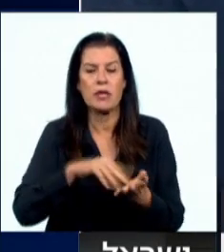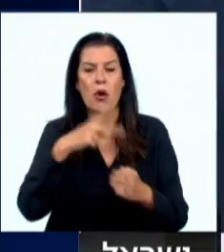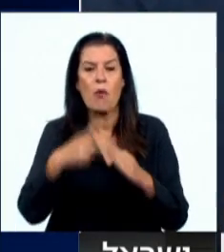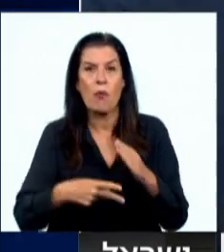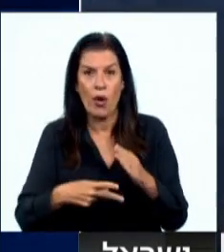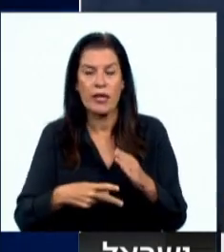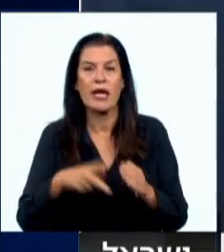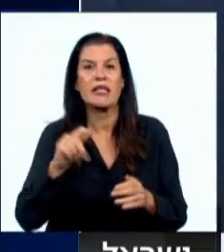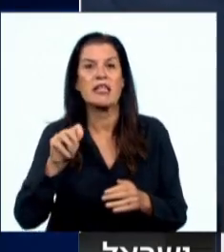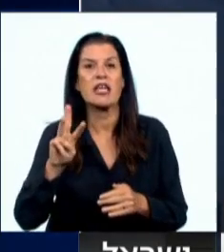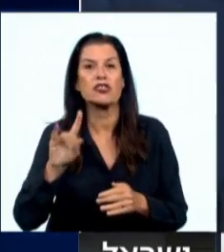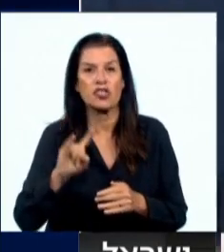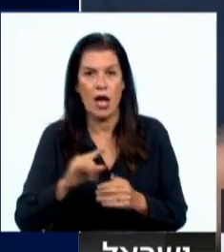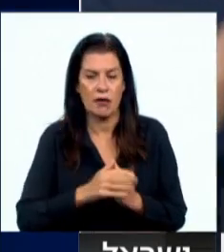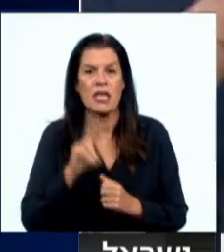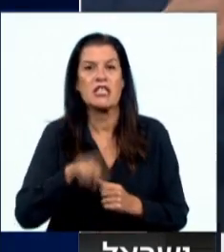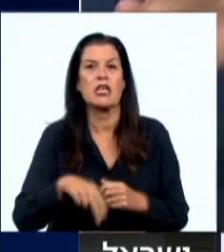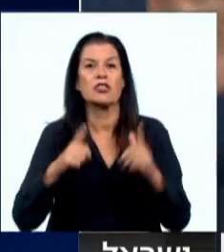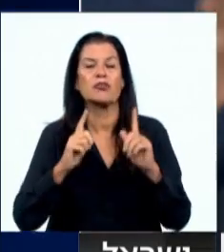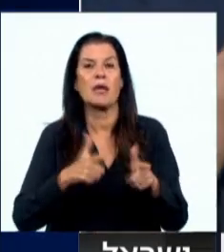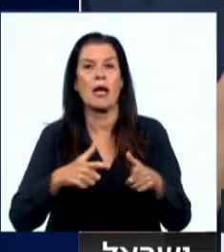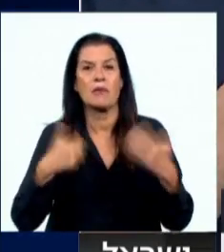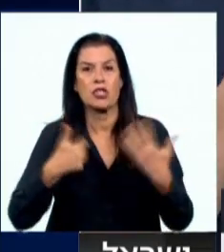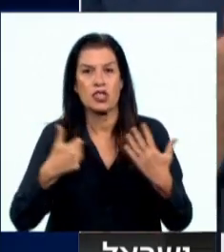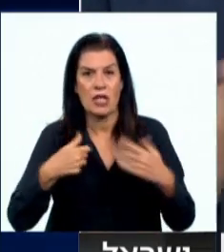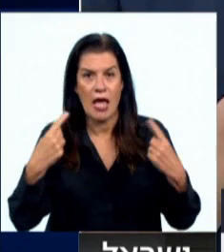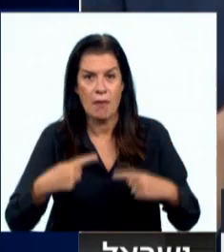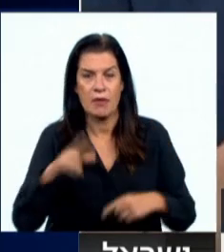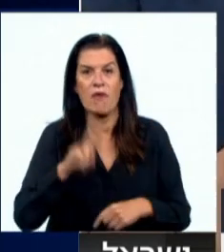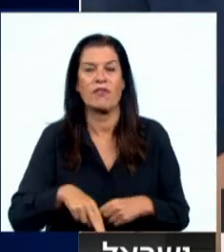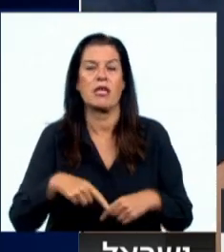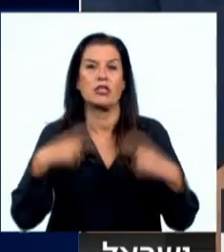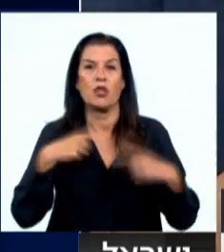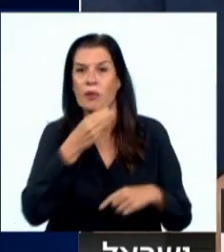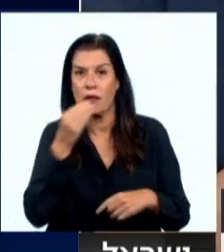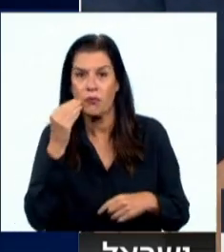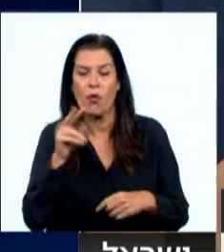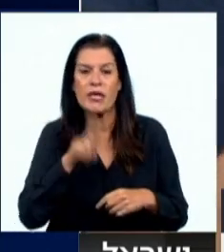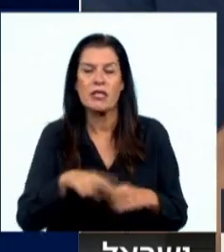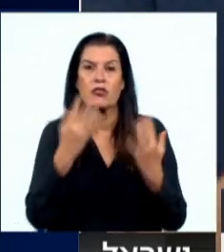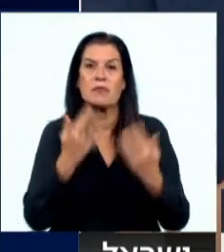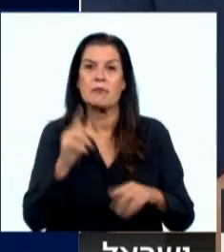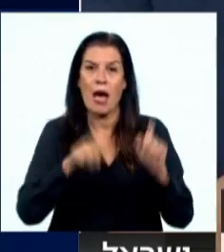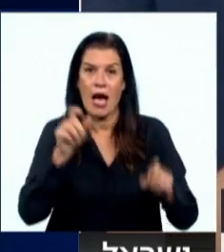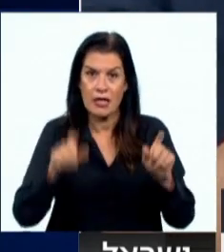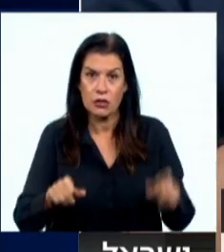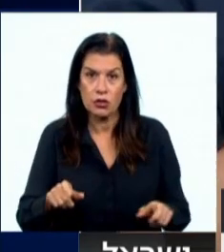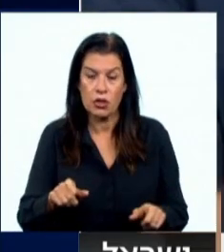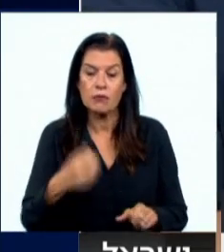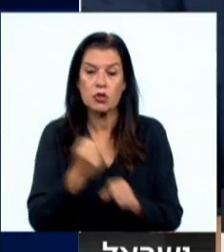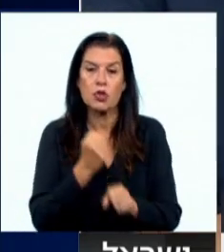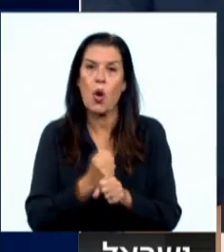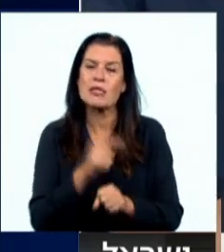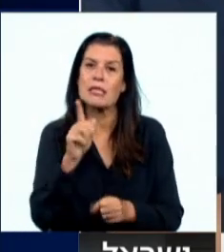הימים, ופרויקט תיעוד של יום כיפור. אז יש איזשהו מיליה של אנשים שעוסקים בתיעוד כבר שנים, האורל